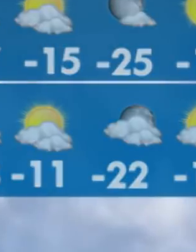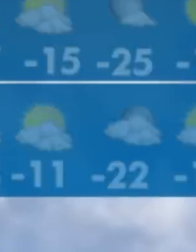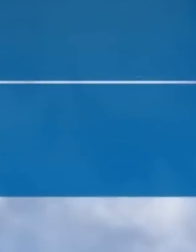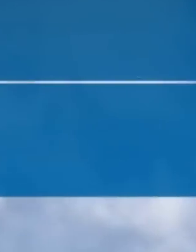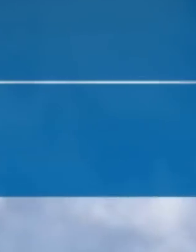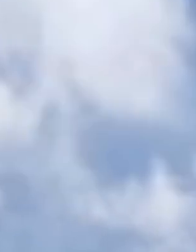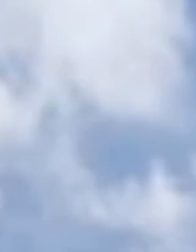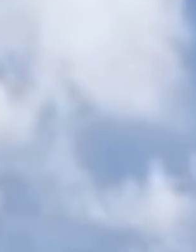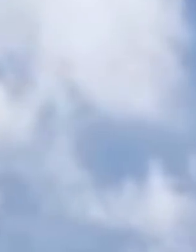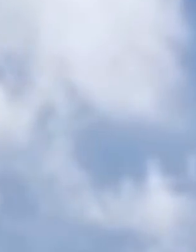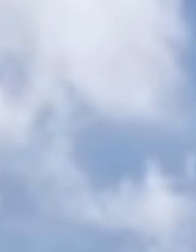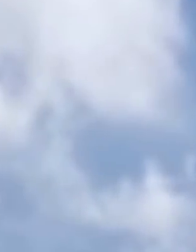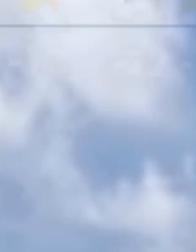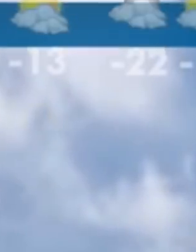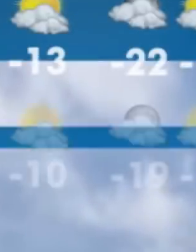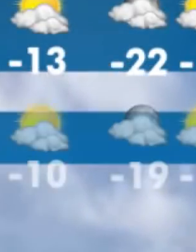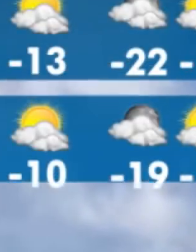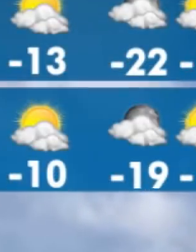хүйтэн.